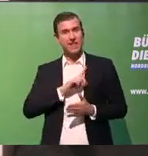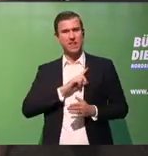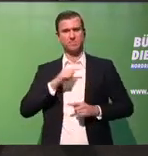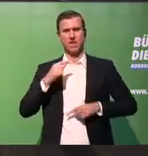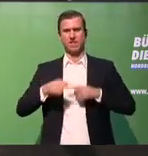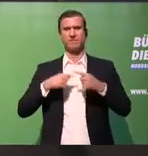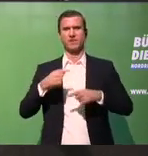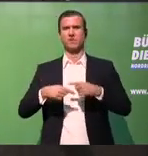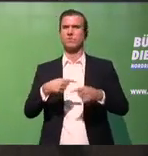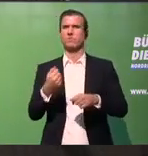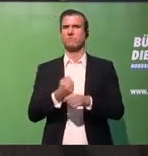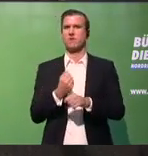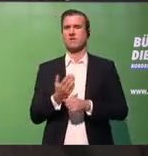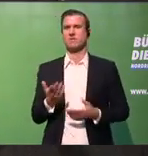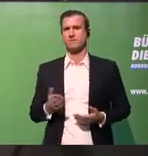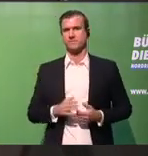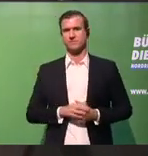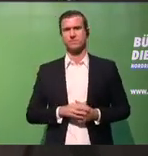Entwicklung.